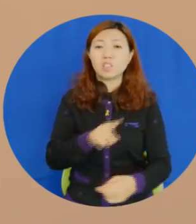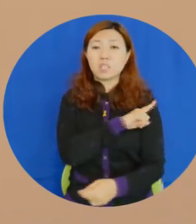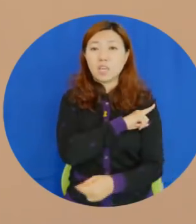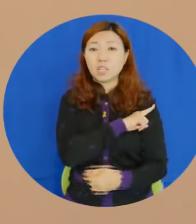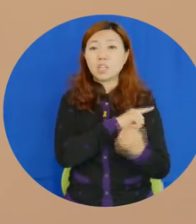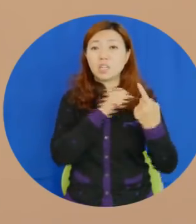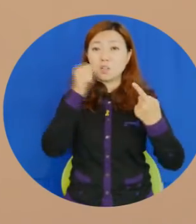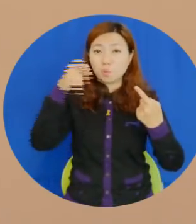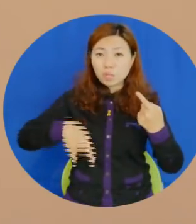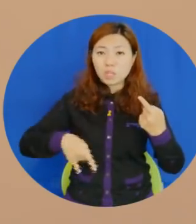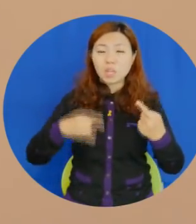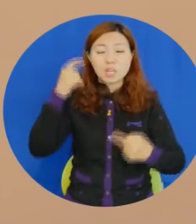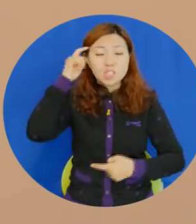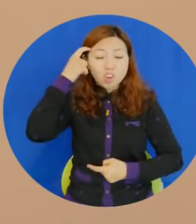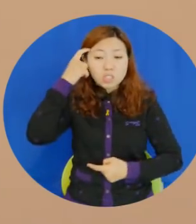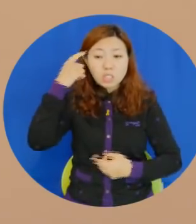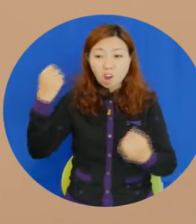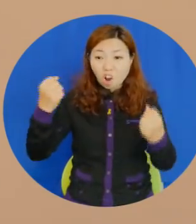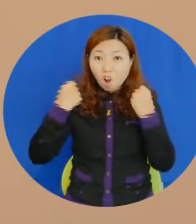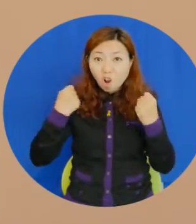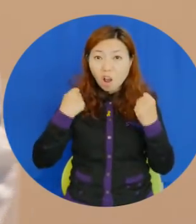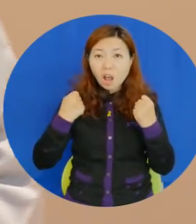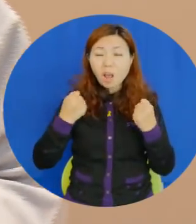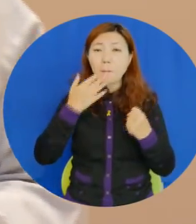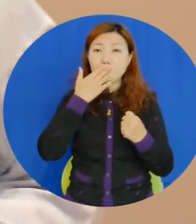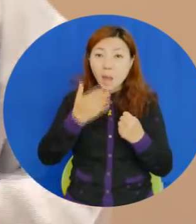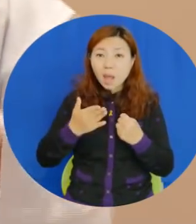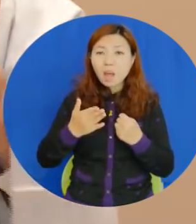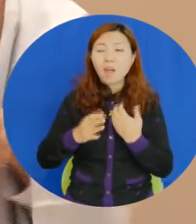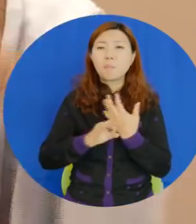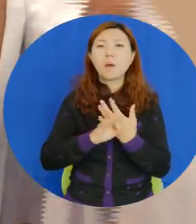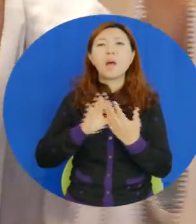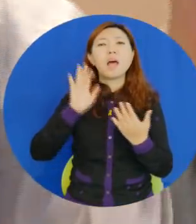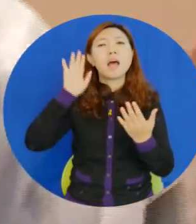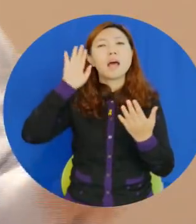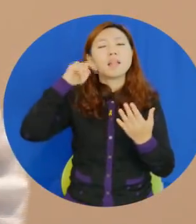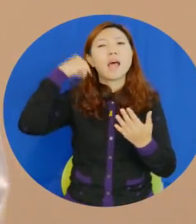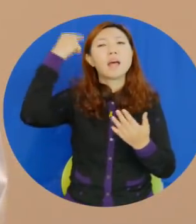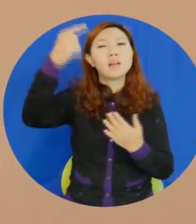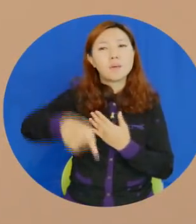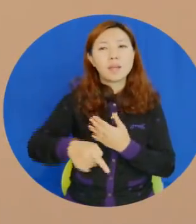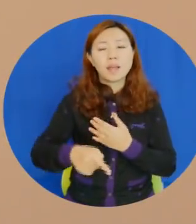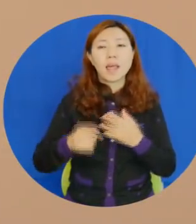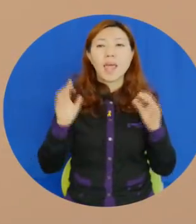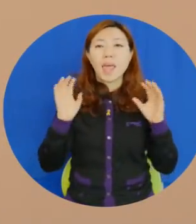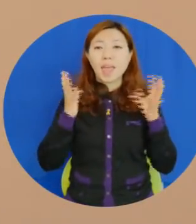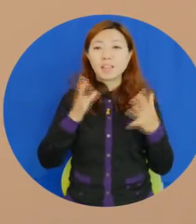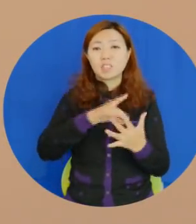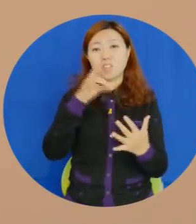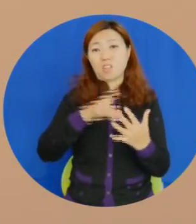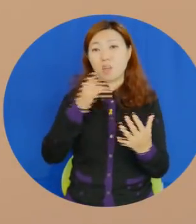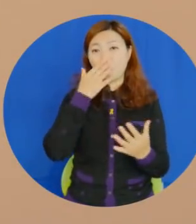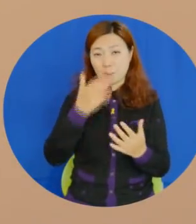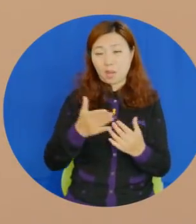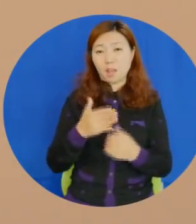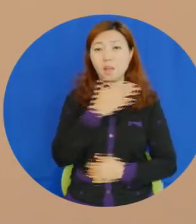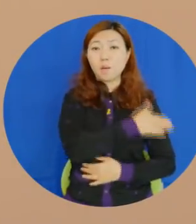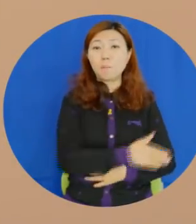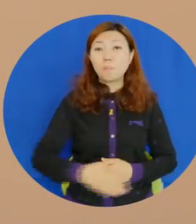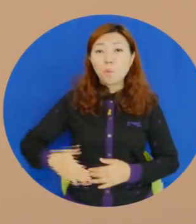안정되고 정신적으로 건강하게만 키우면 다음은 아이들이 선택해가지 엄마가 간섭할